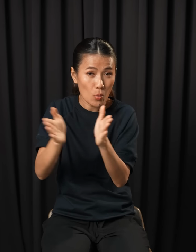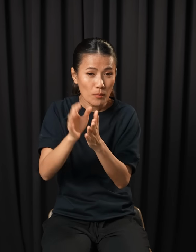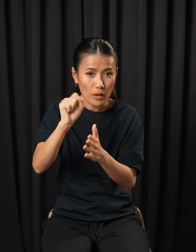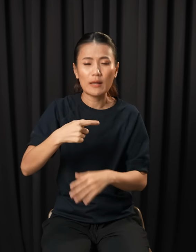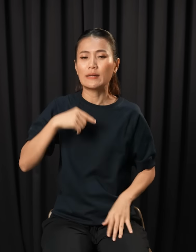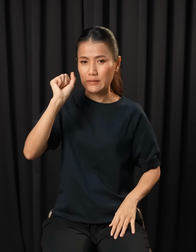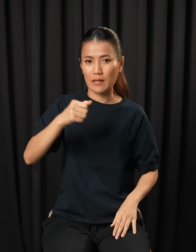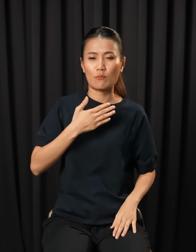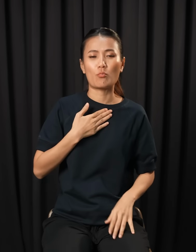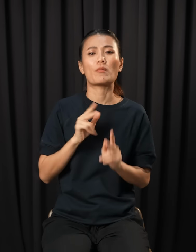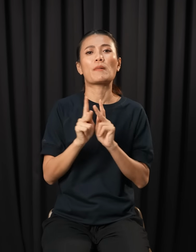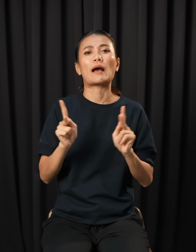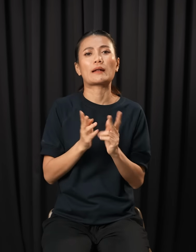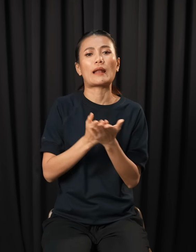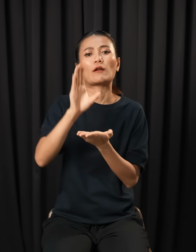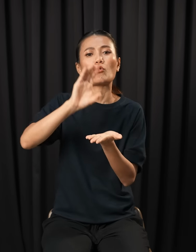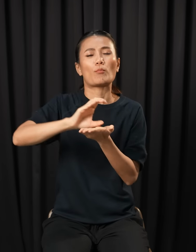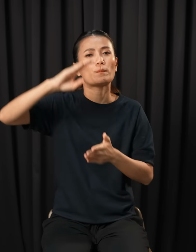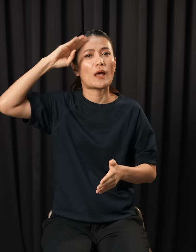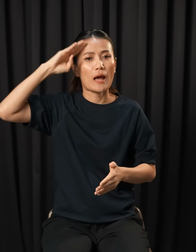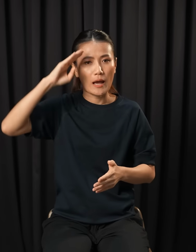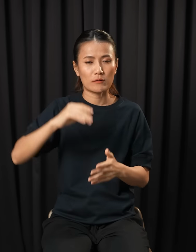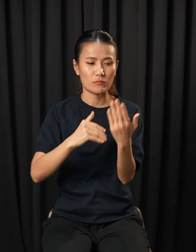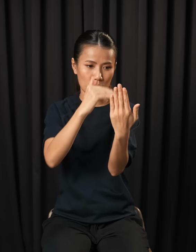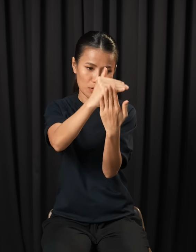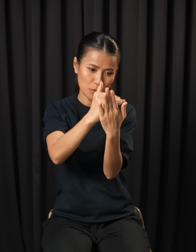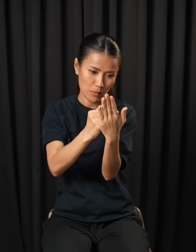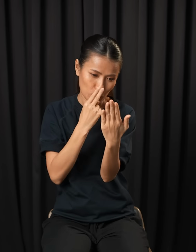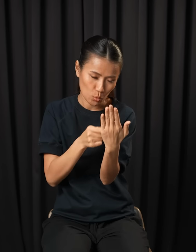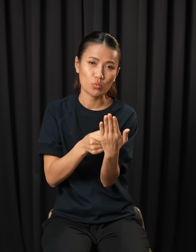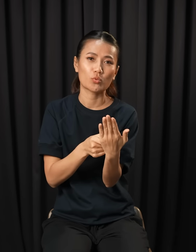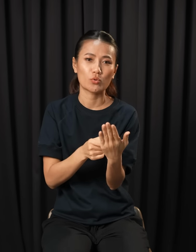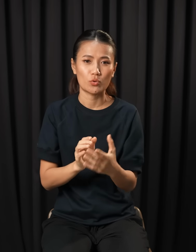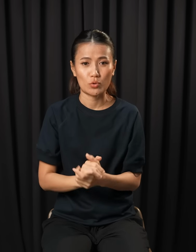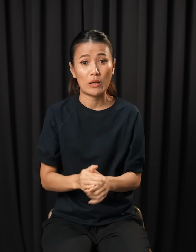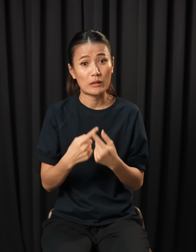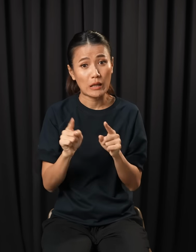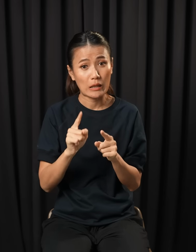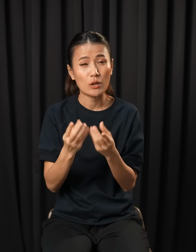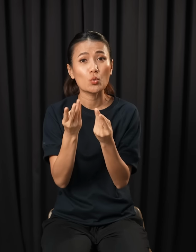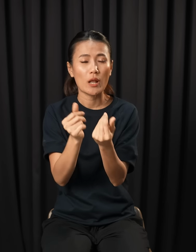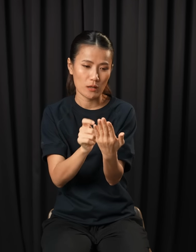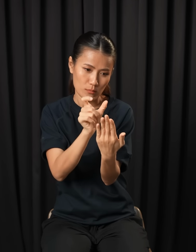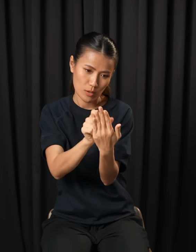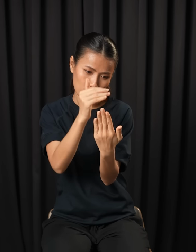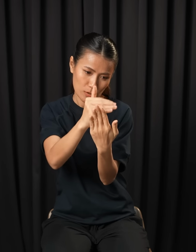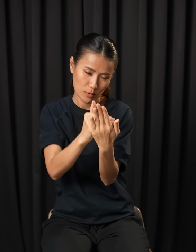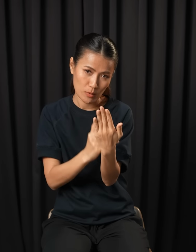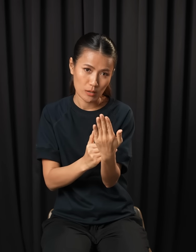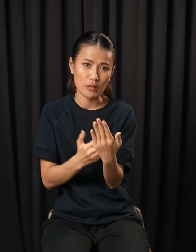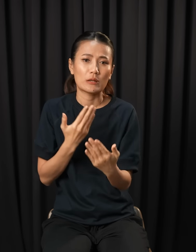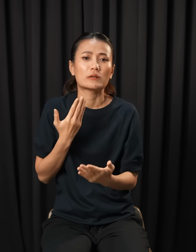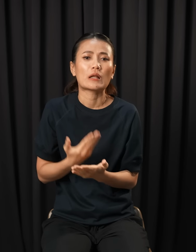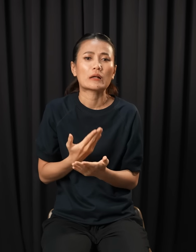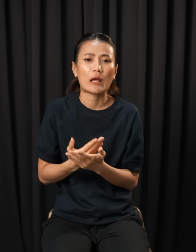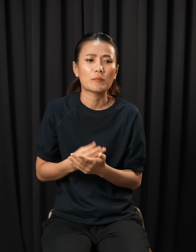120,000 ใช่อันนี้รวมทั้ง3เหล่าทัพแล้วใช่ไหม ใช่อันนี้คือตอนที่ผมเป็นกรรมาธิการงบเลือกกองทัพมาชี้แจงว่าตัวเลขมีอยู่เท่าไหร่ก็ให้มาเป็นเอกสารแล้วก็แต่ว่